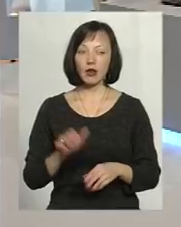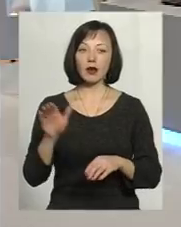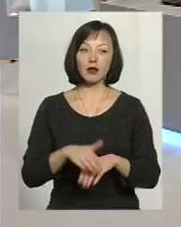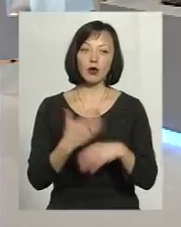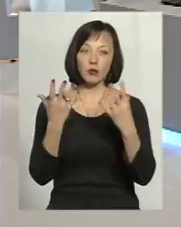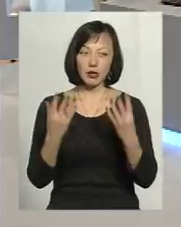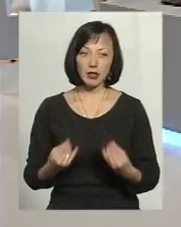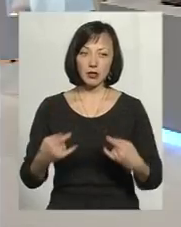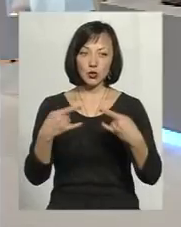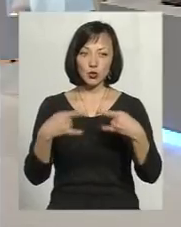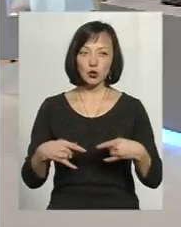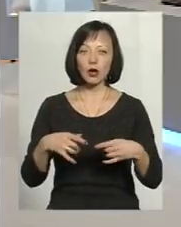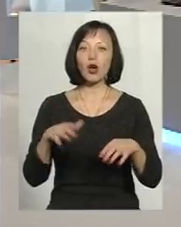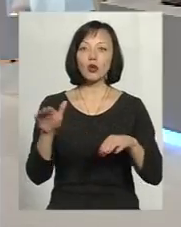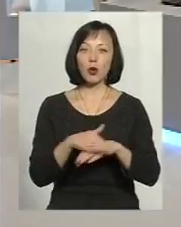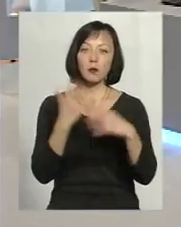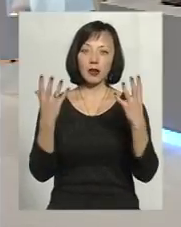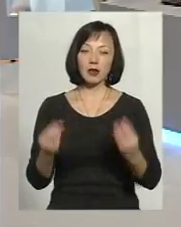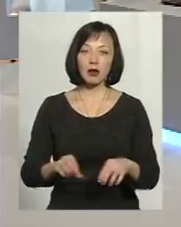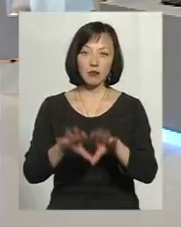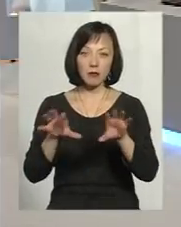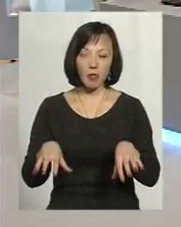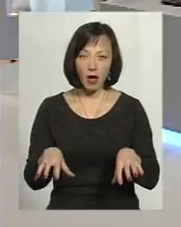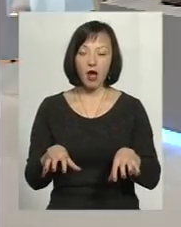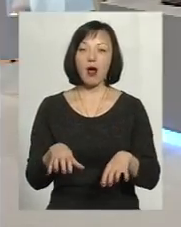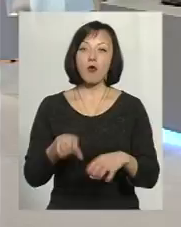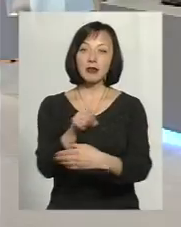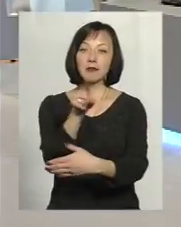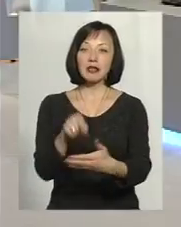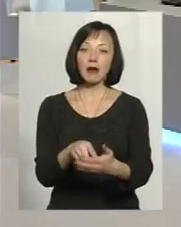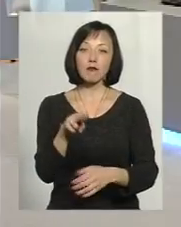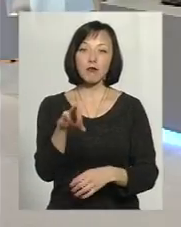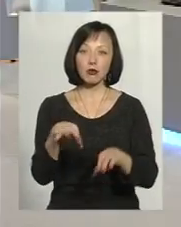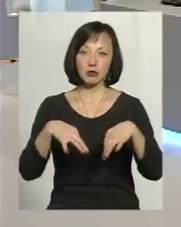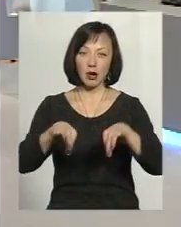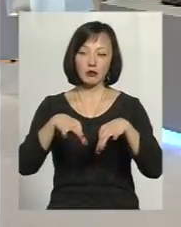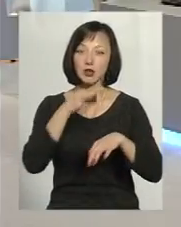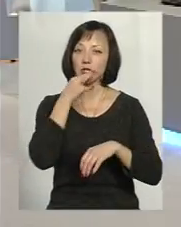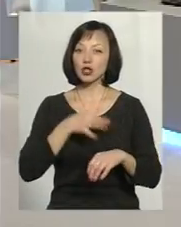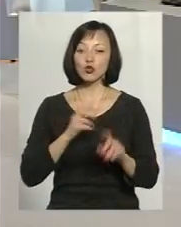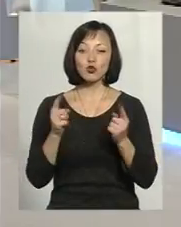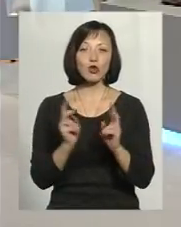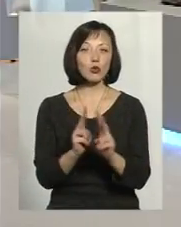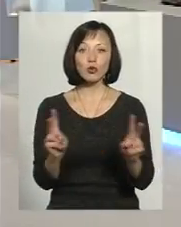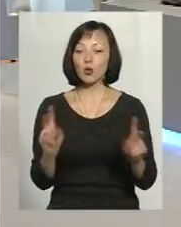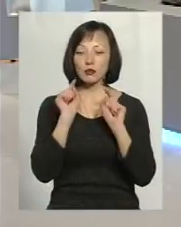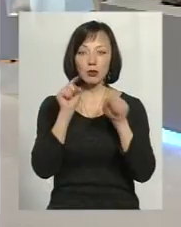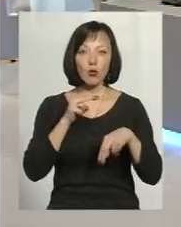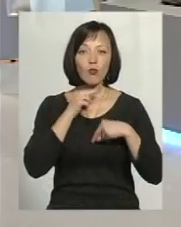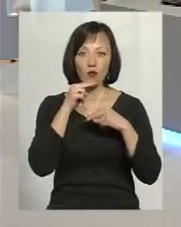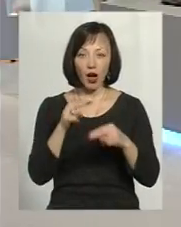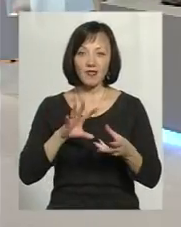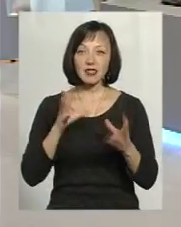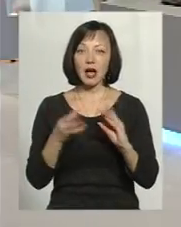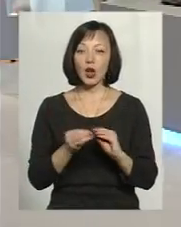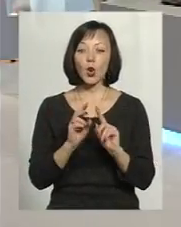Добрий день, студія. Добрий день, пане голова. Доброго дня. У мене запитання по транспорту. Скажіть, чому ніхто не звертає уваги? І